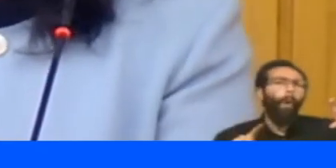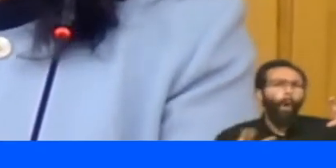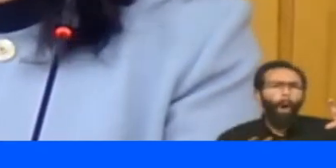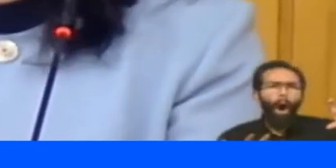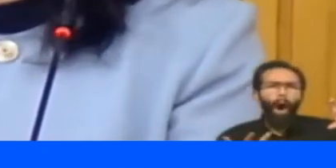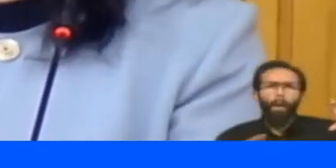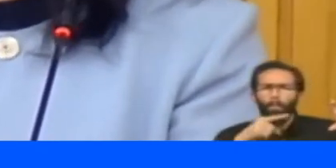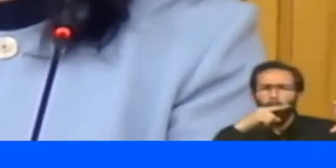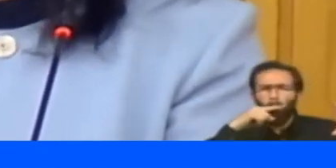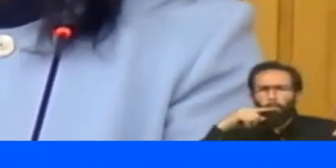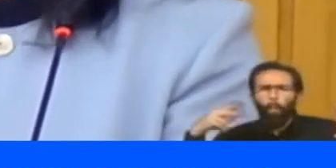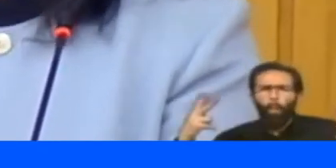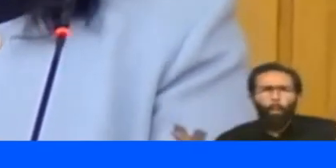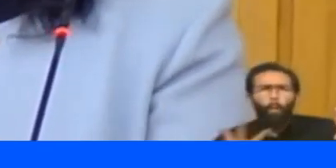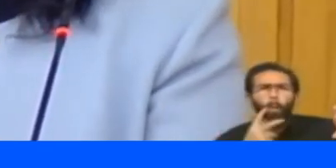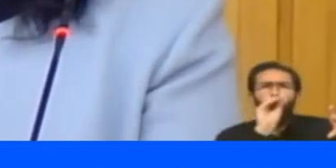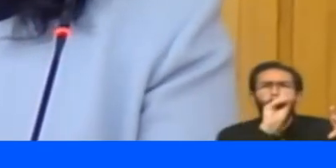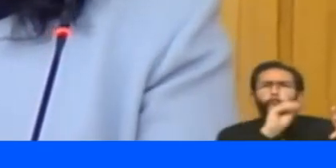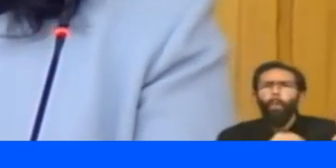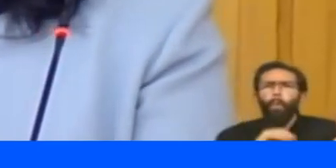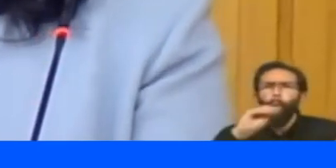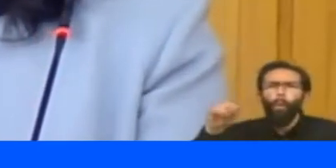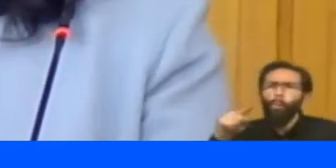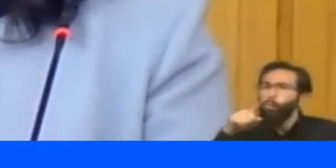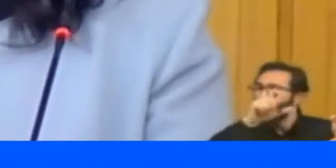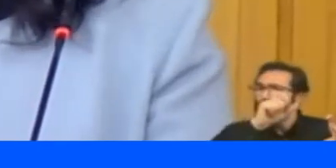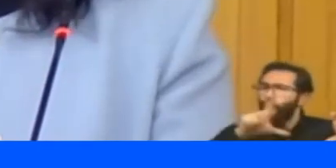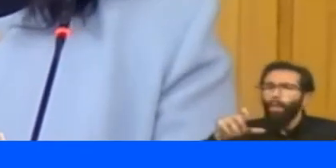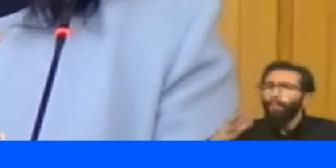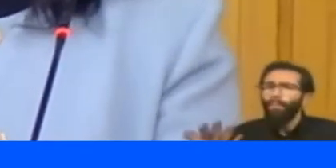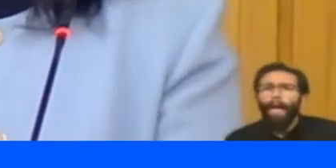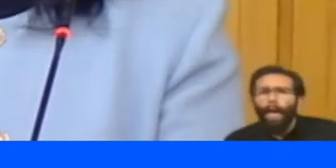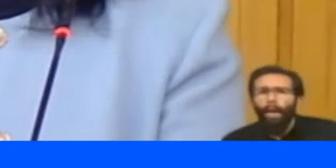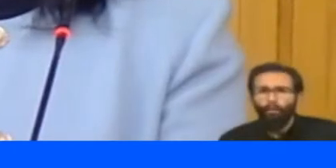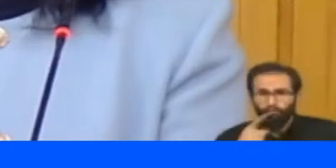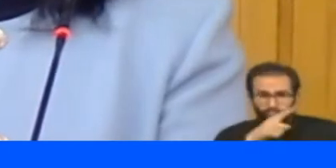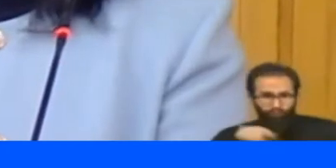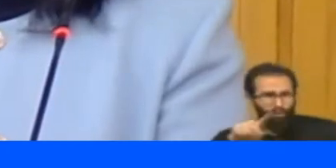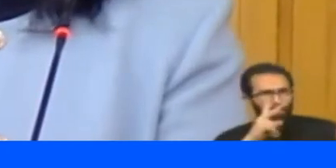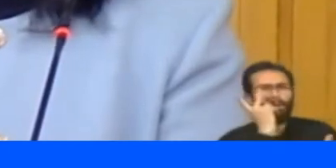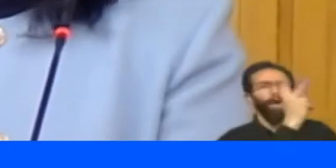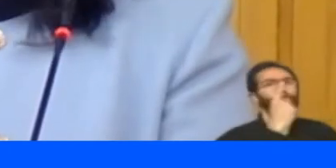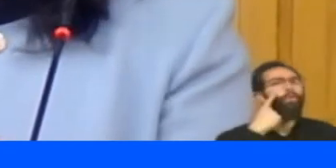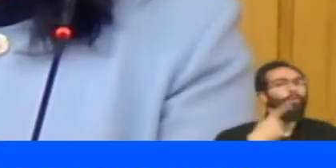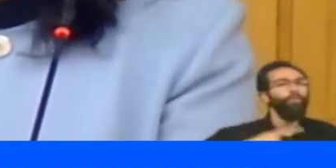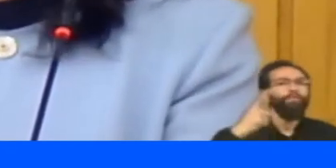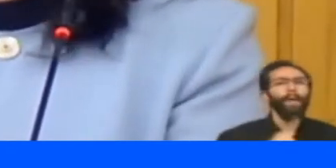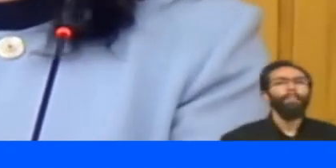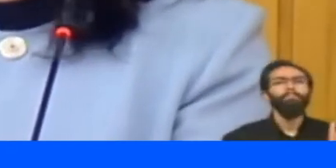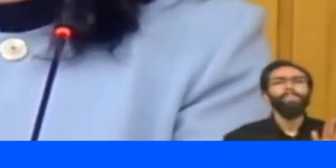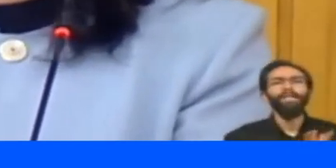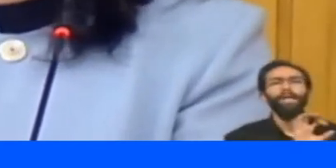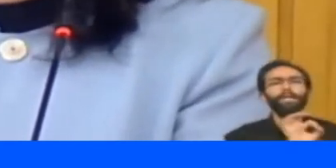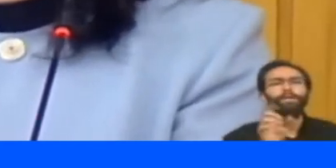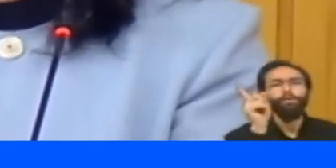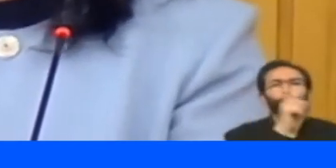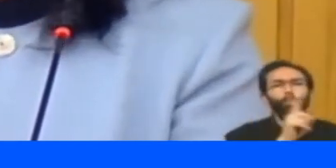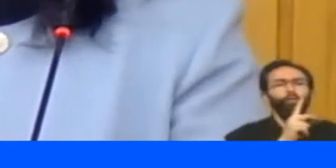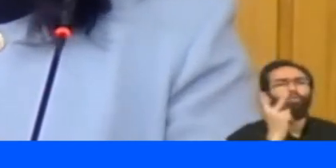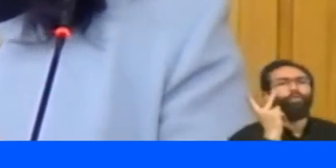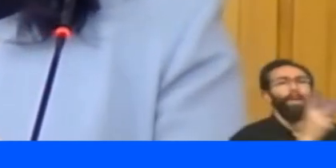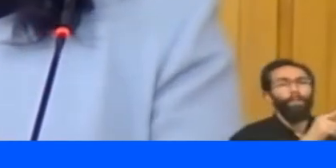salgını yönetemediklerinin bir belgesidir. Başarısızlık haritasıdır aynı zamanda. Haritadaki